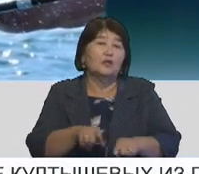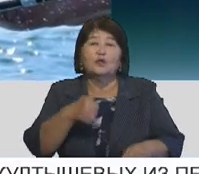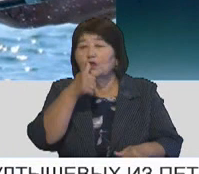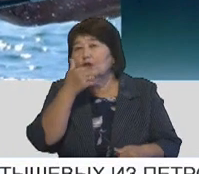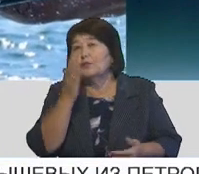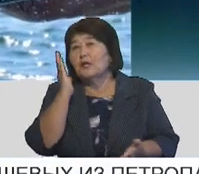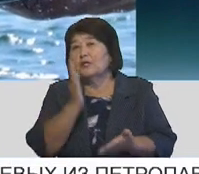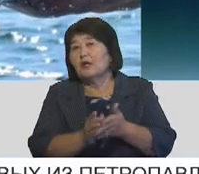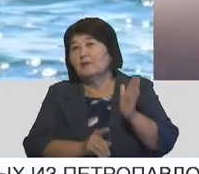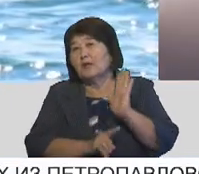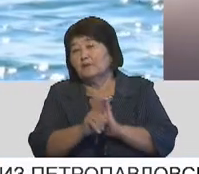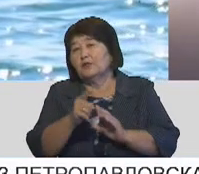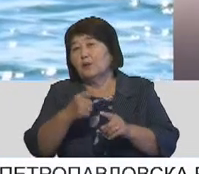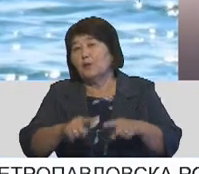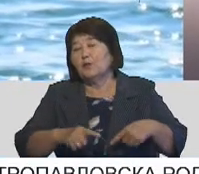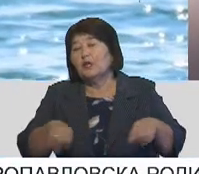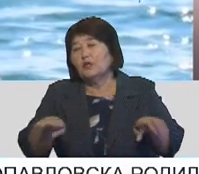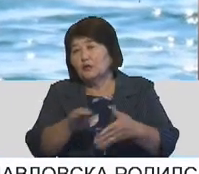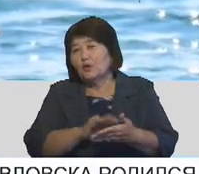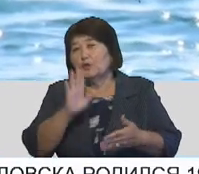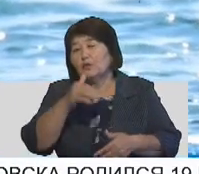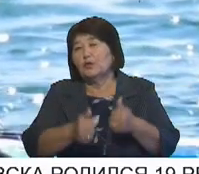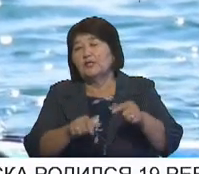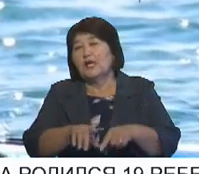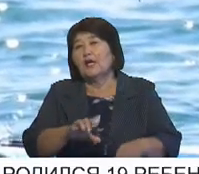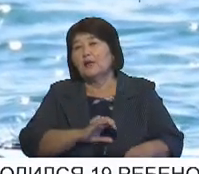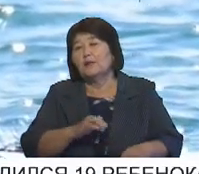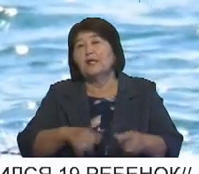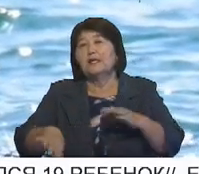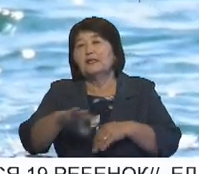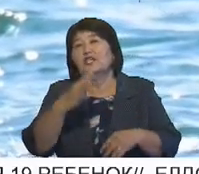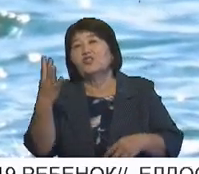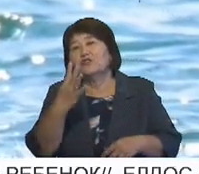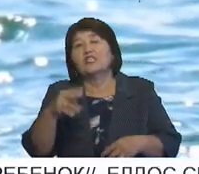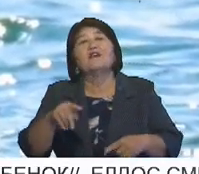не смог напрямую выйти в полуфинал и снова будет соревноваться за медали на стадии четвертьфинала.